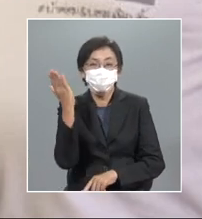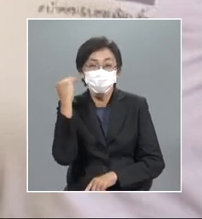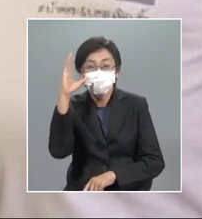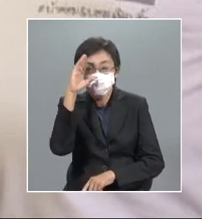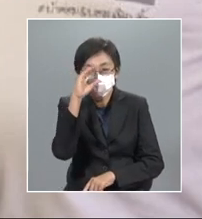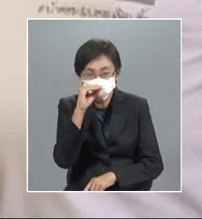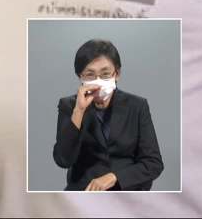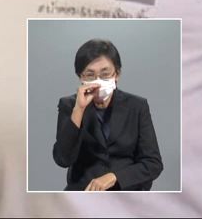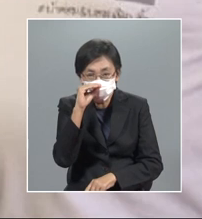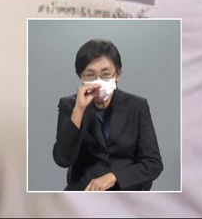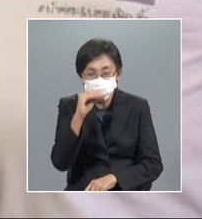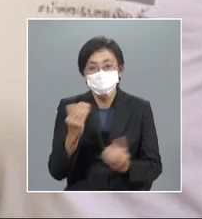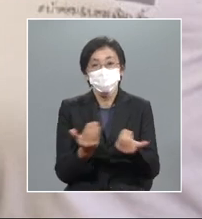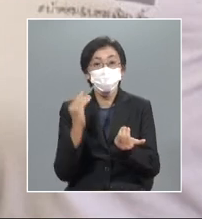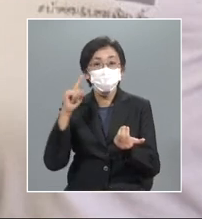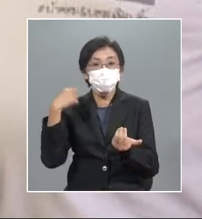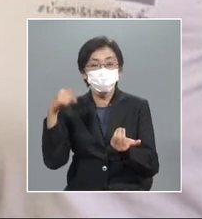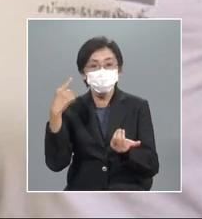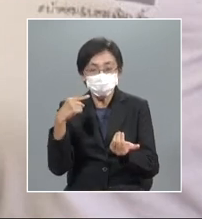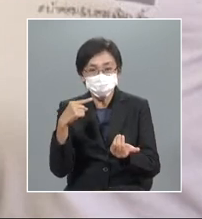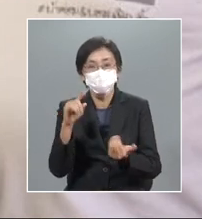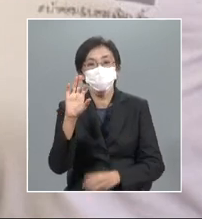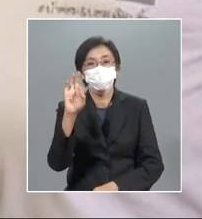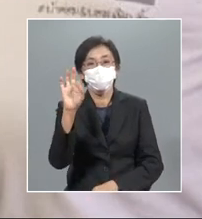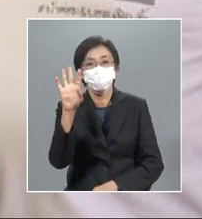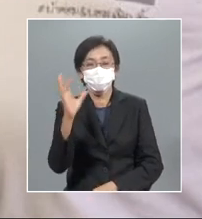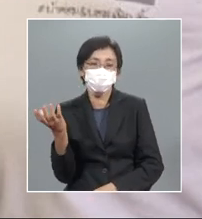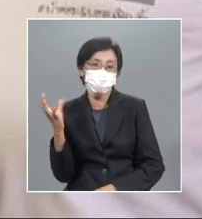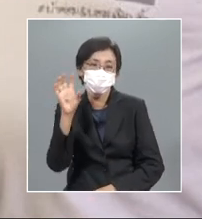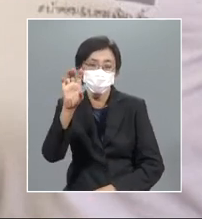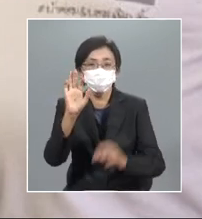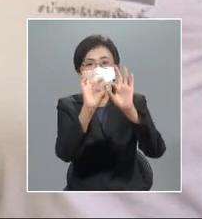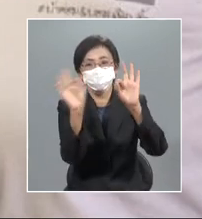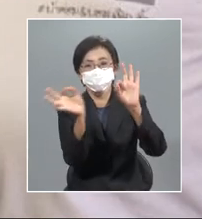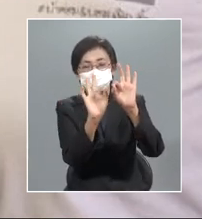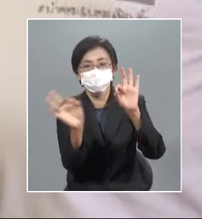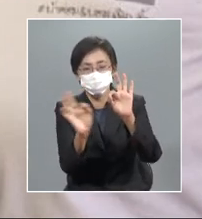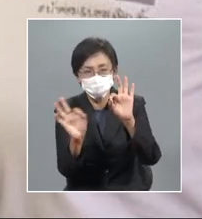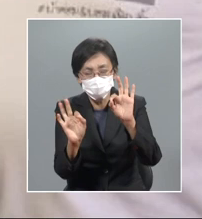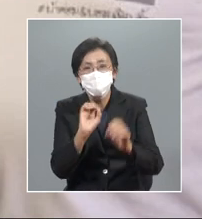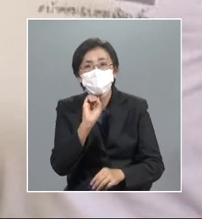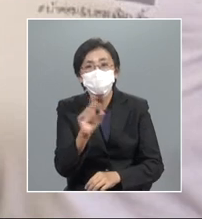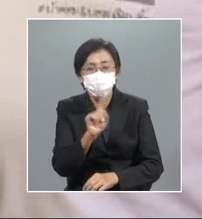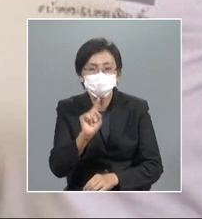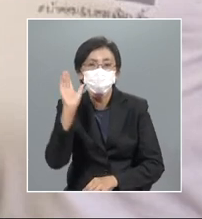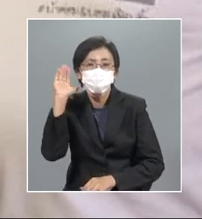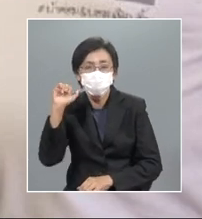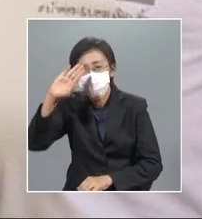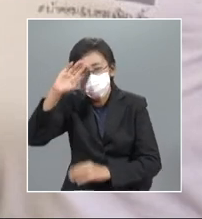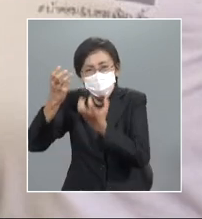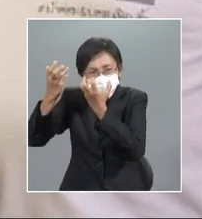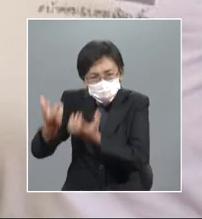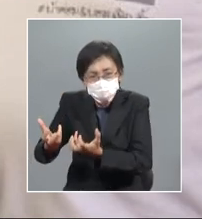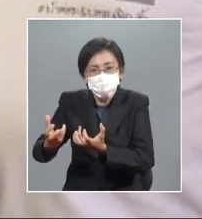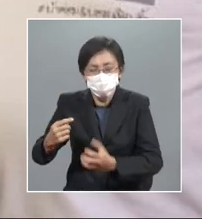คือทางคุณไอซ์เองก็ได้มีการออกมาโพสต์อีกครั้งหนึ่งนะครับบอกว่าอาการคุณพ่อในโคม่าเอา